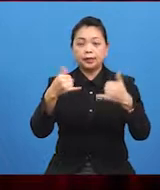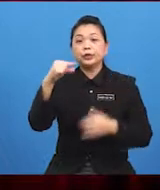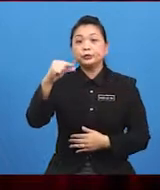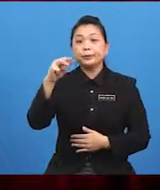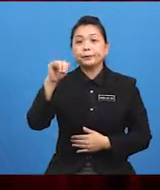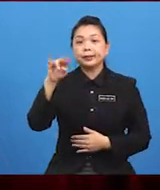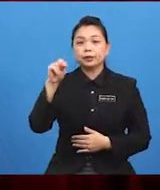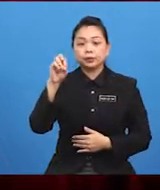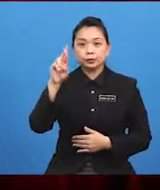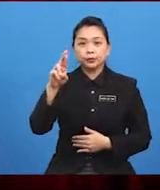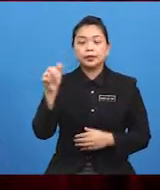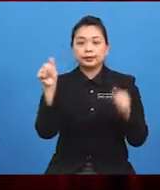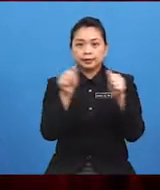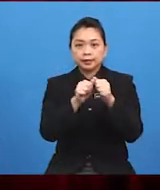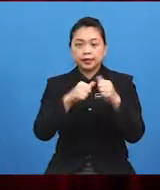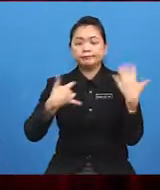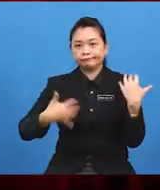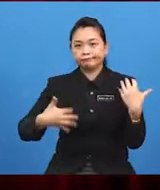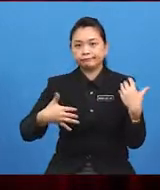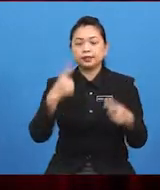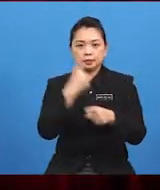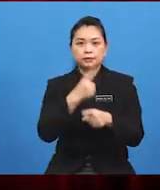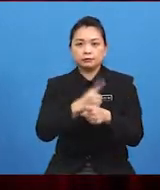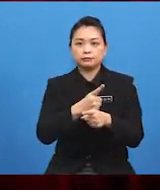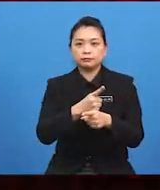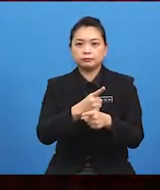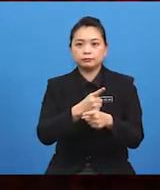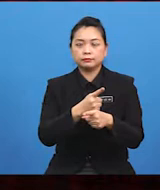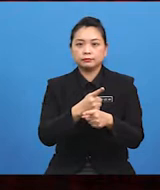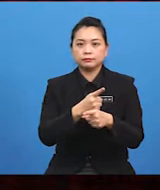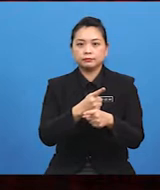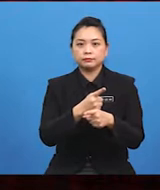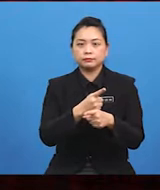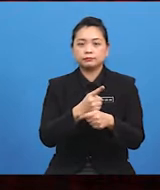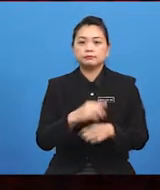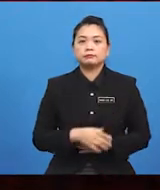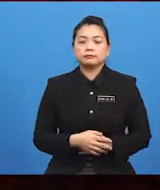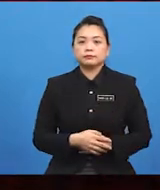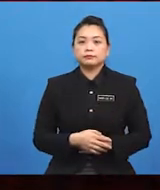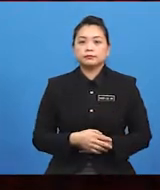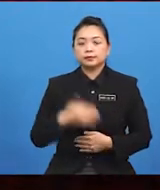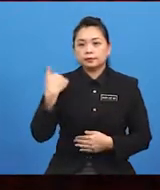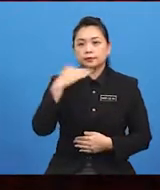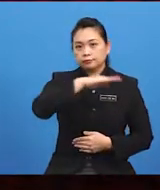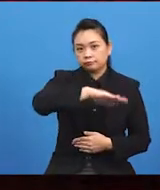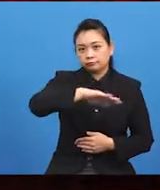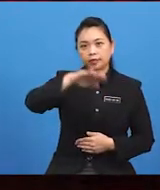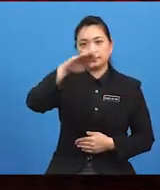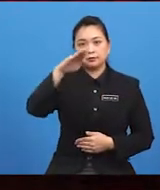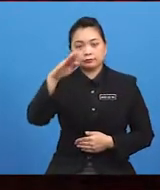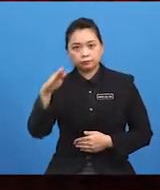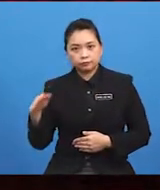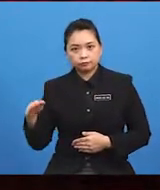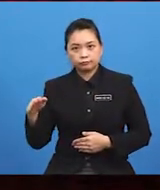arpeggio G minor ini dengan pitch dan penjarian yang betul. Arpeggio makam kud menaik dan menurun dalam